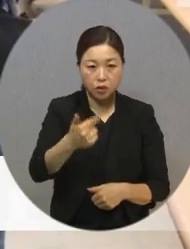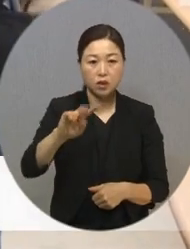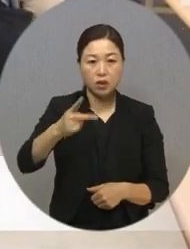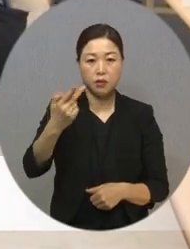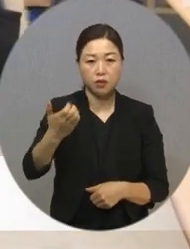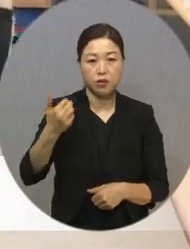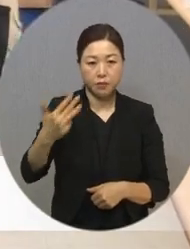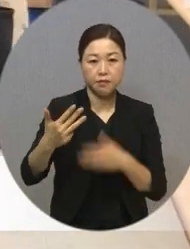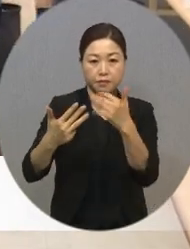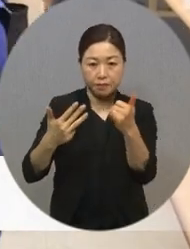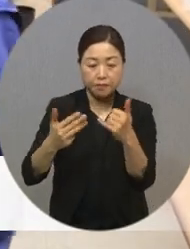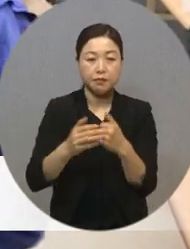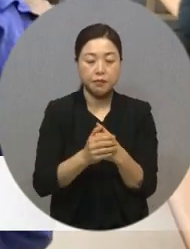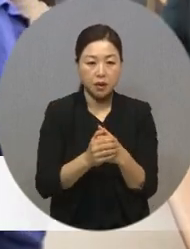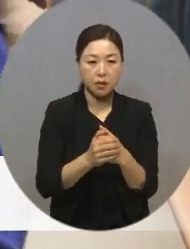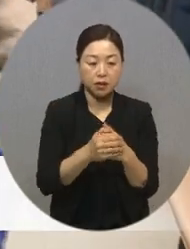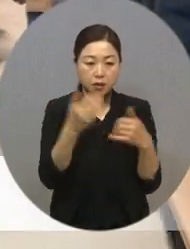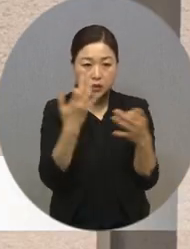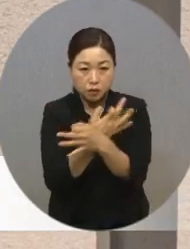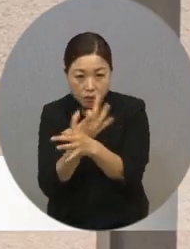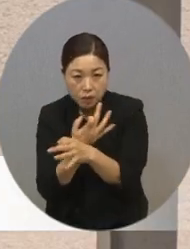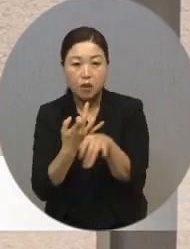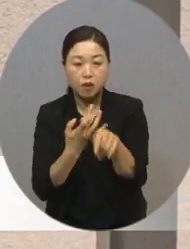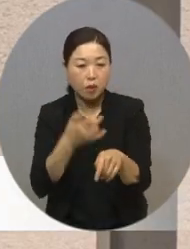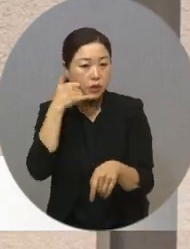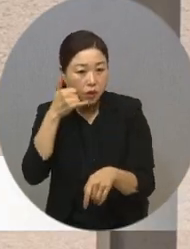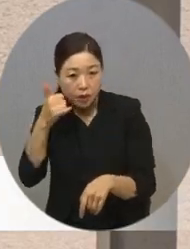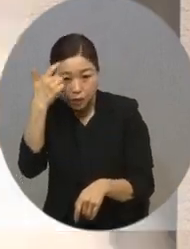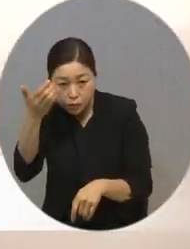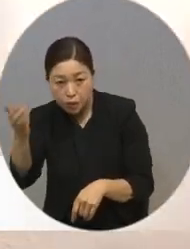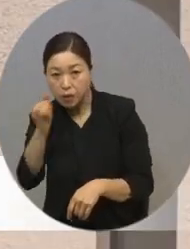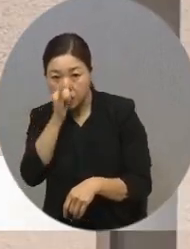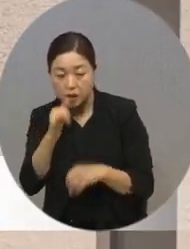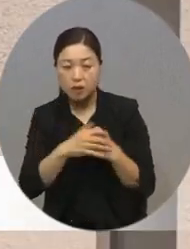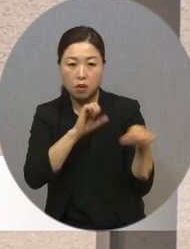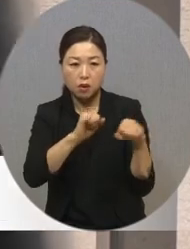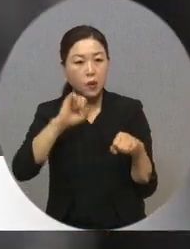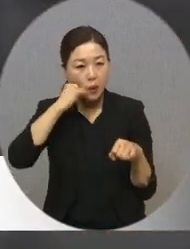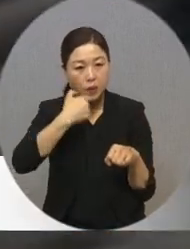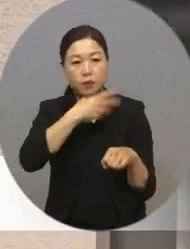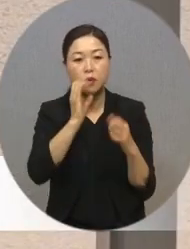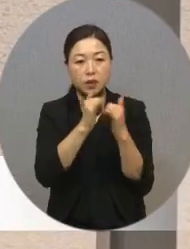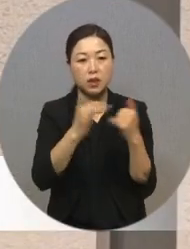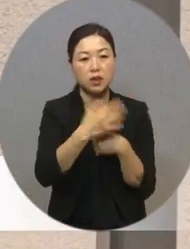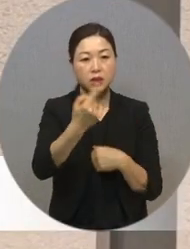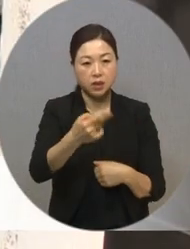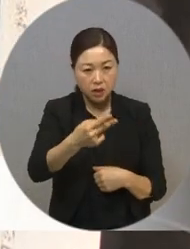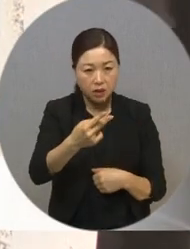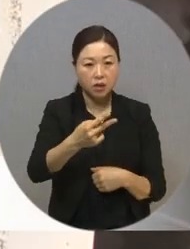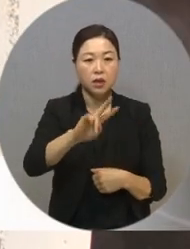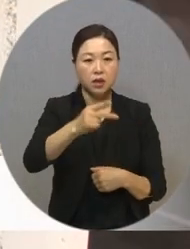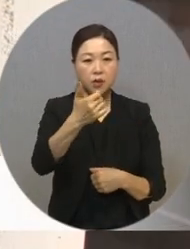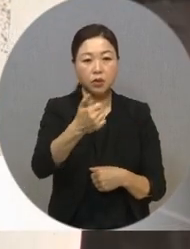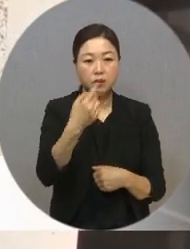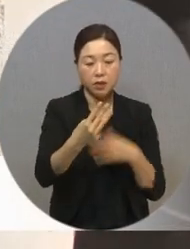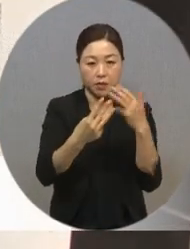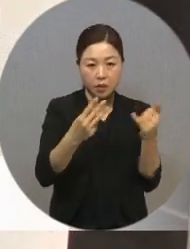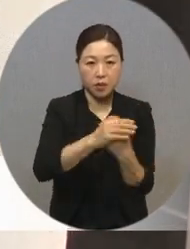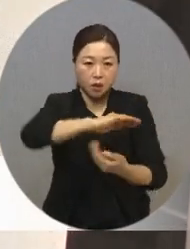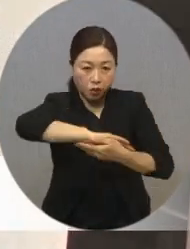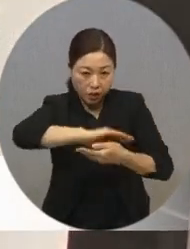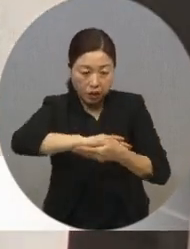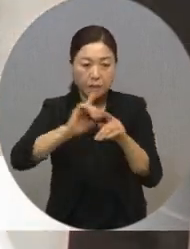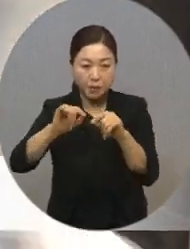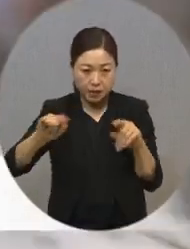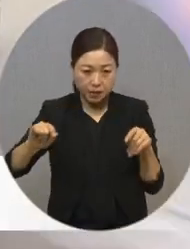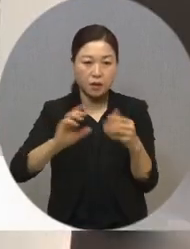36,298명에 대해 격일로 안부를 확인하고 거동이 불편한 어르신 2,253명에겐 도시락과 밑반찬을